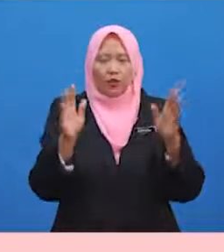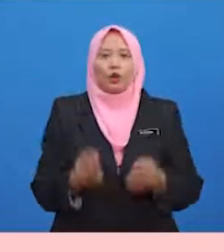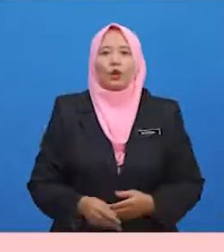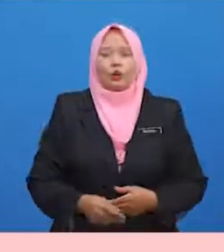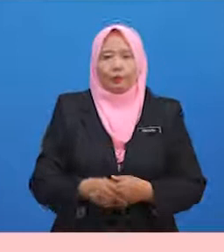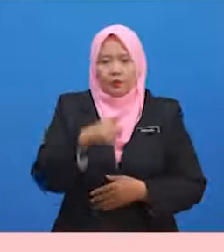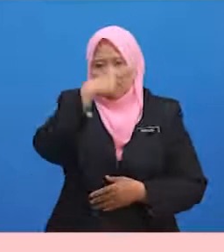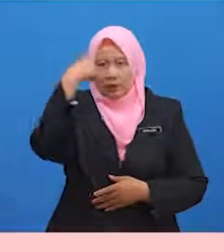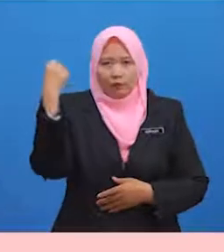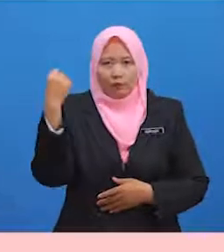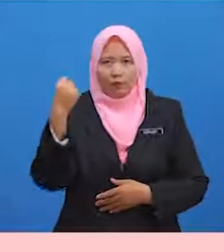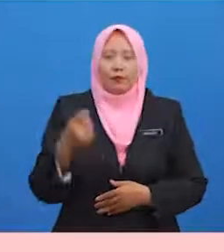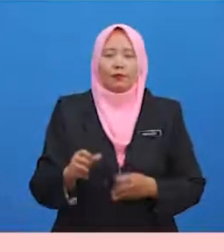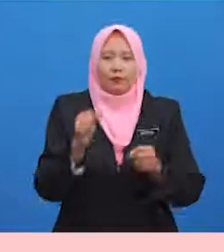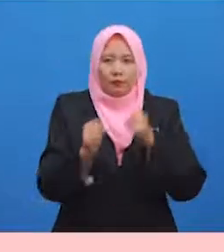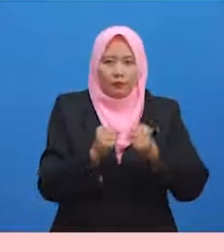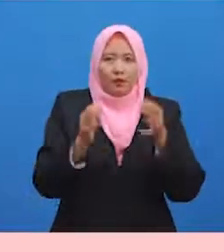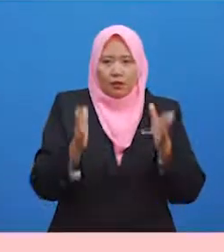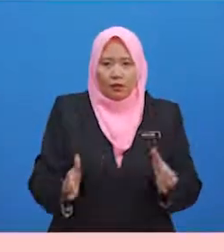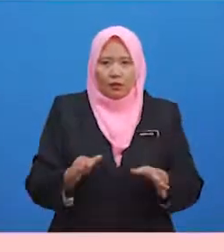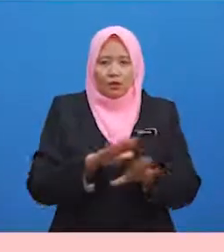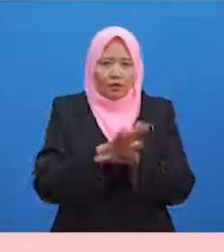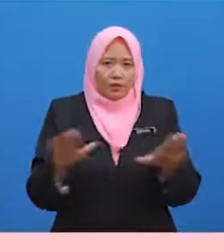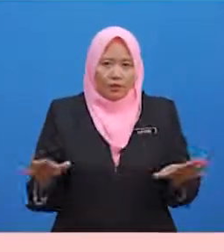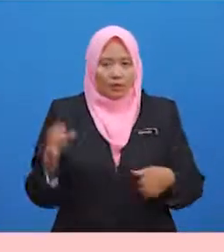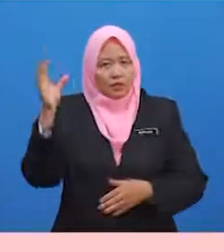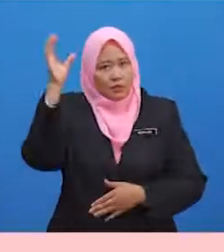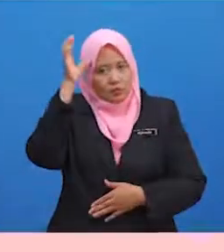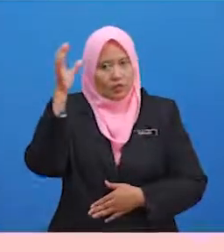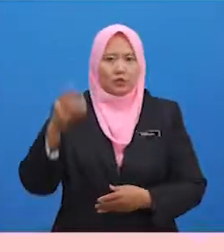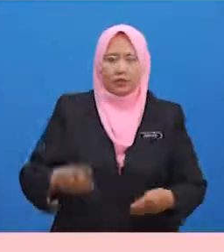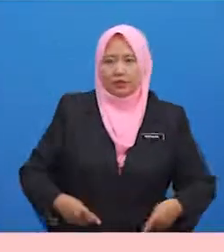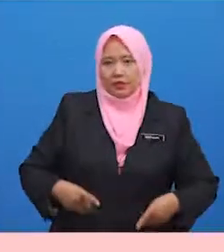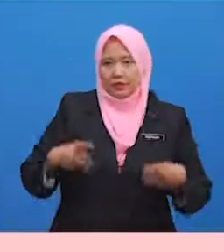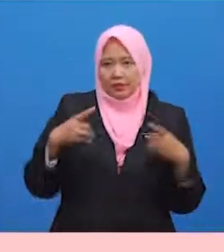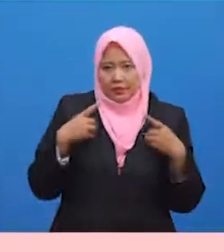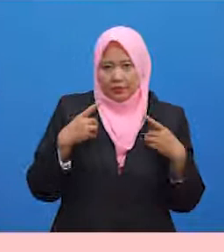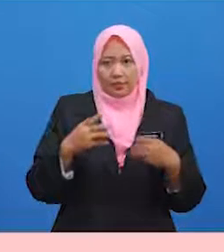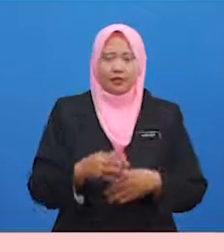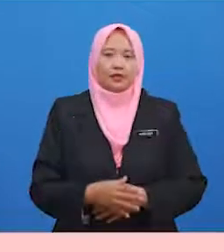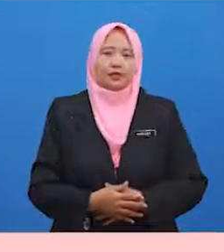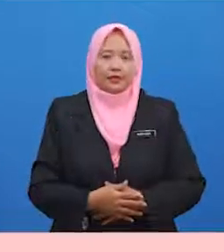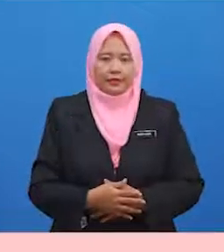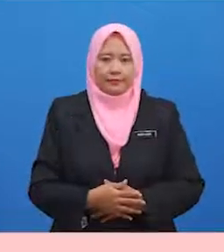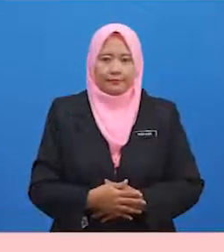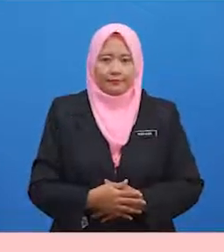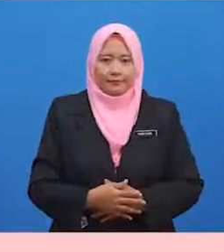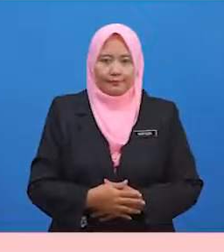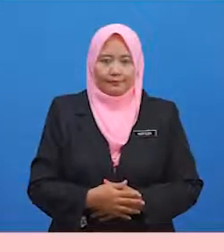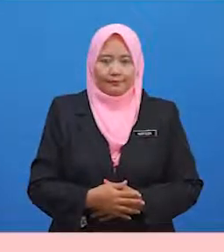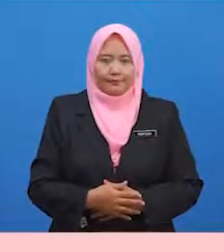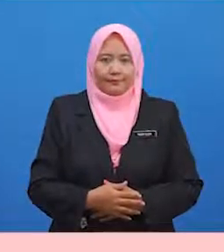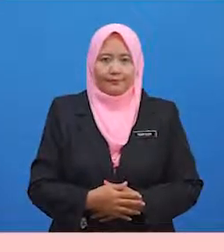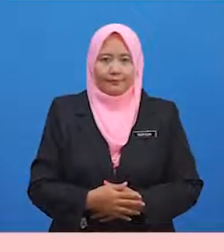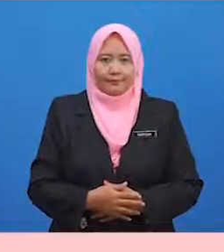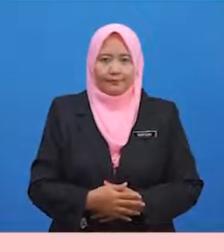diri semasa bersukan disebabkan oleh kecederaan kepala, renjatan, strok haba, hipoglisemia, lemas